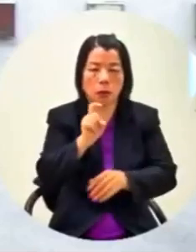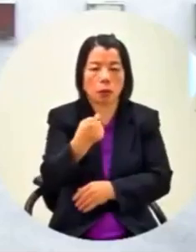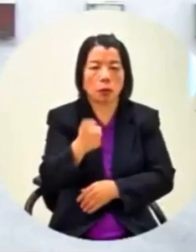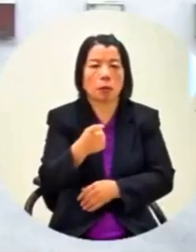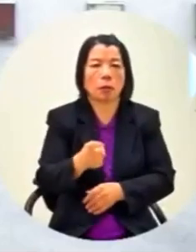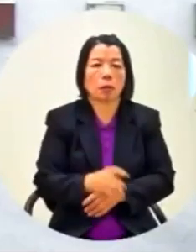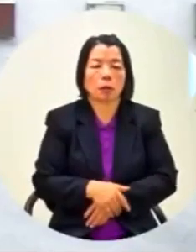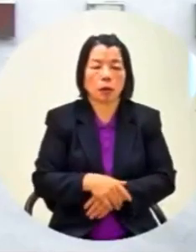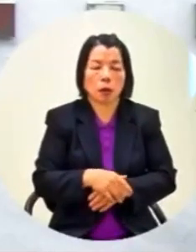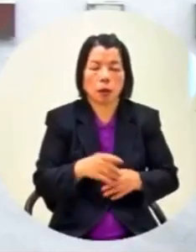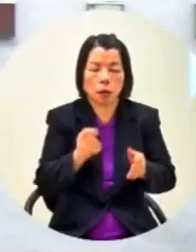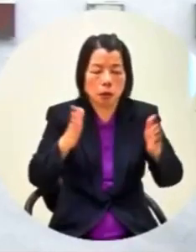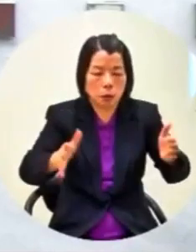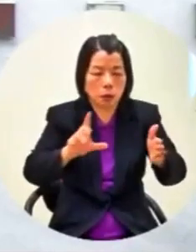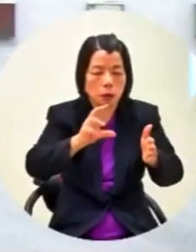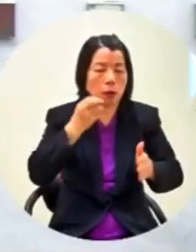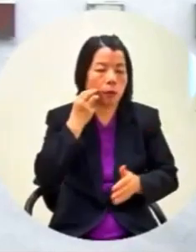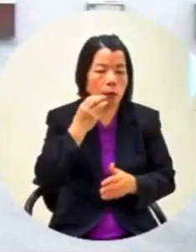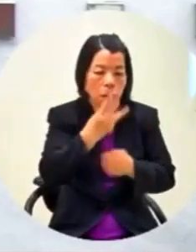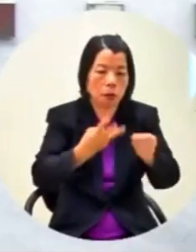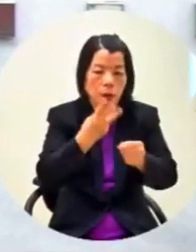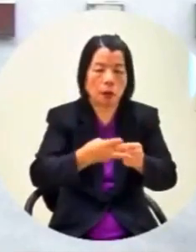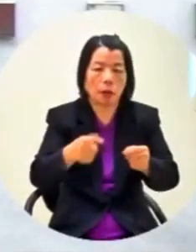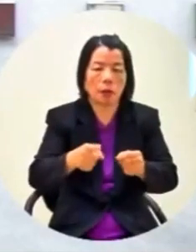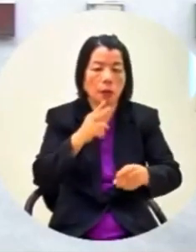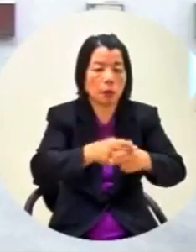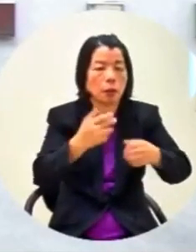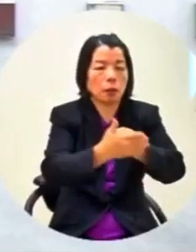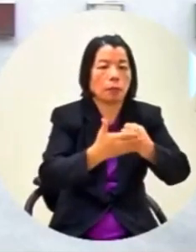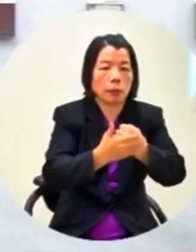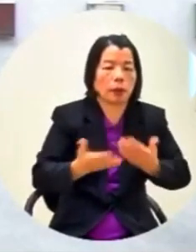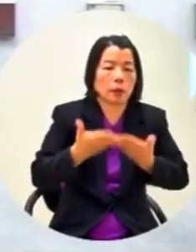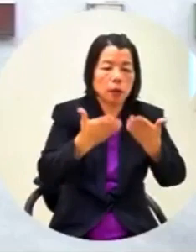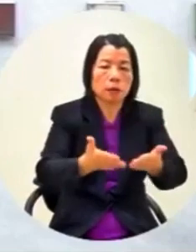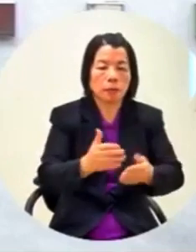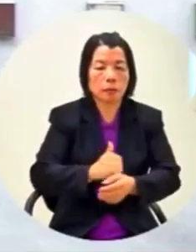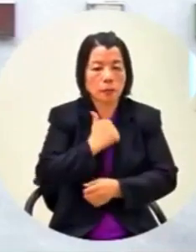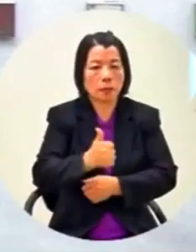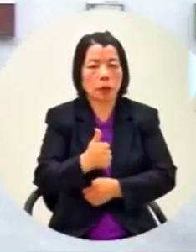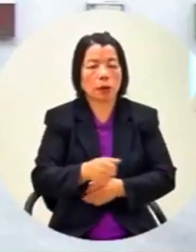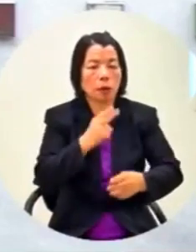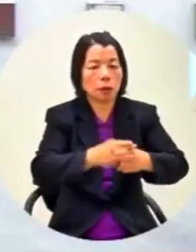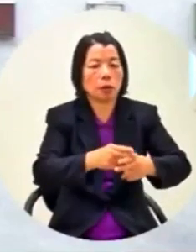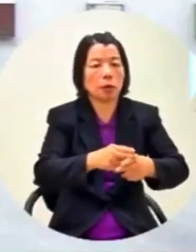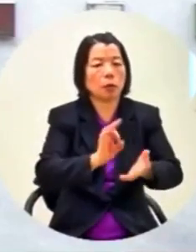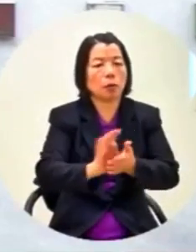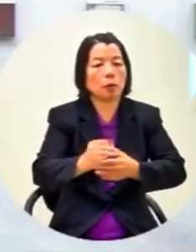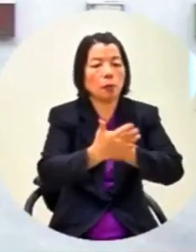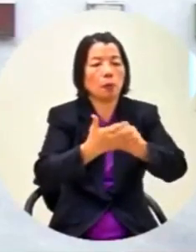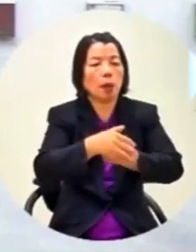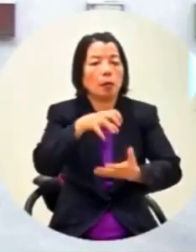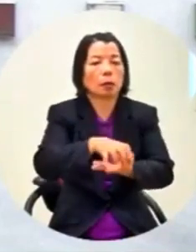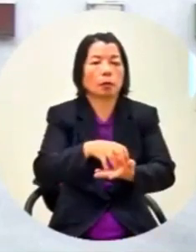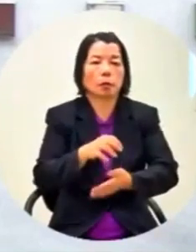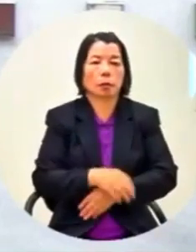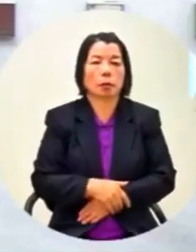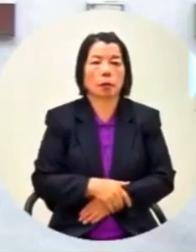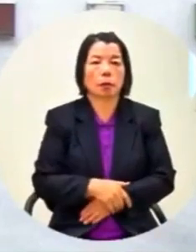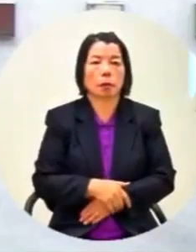限3年，由信保基金提供10%的信用保证，贷款利润利